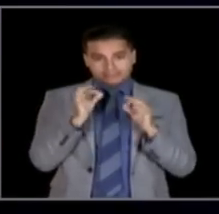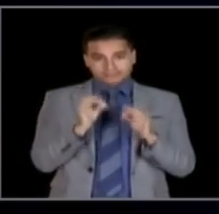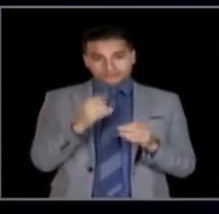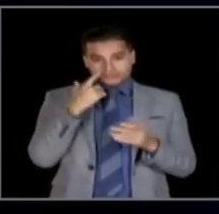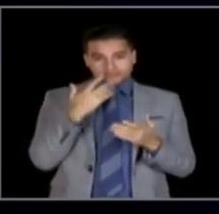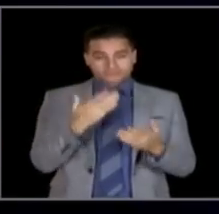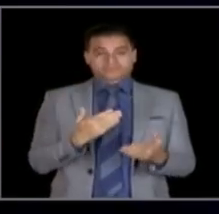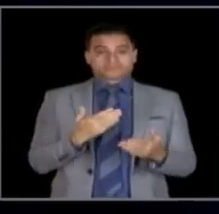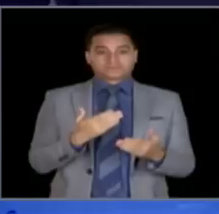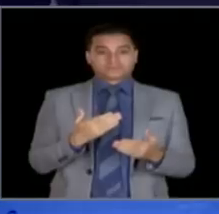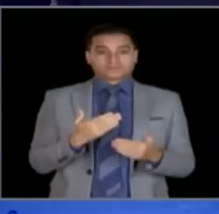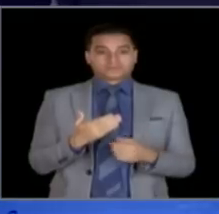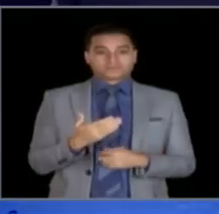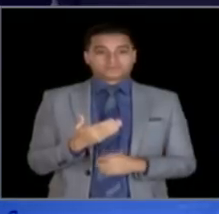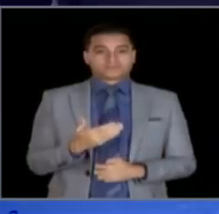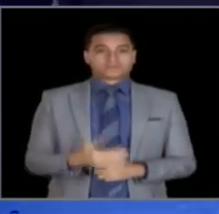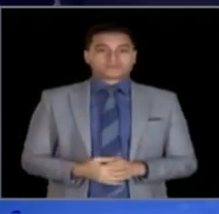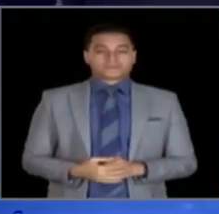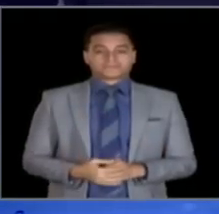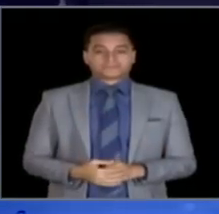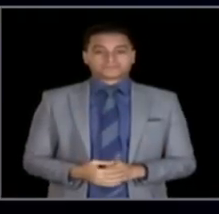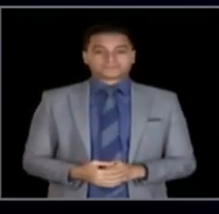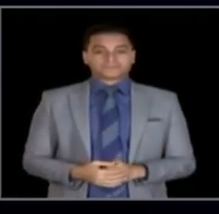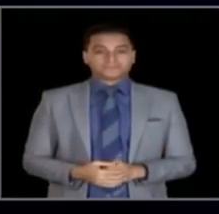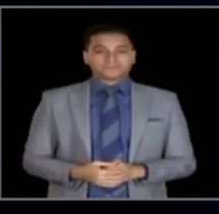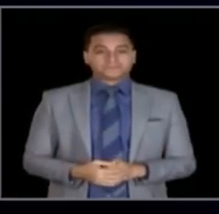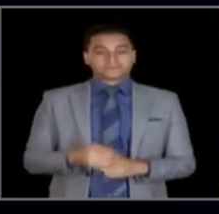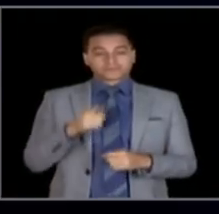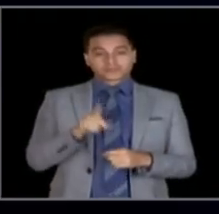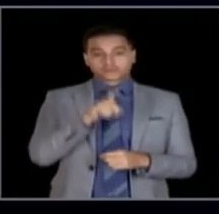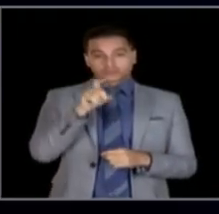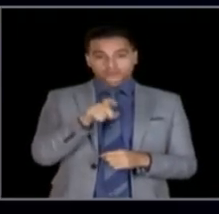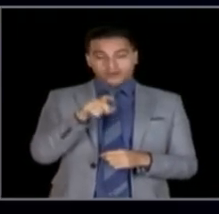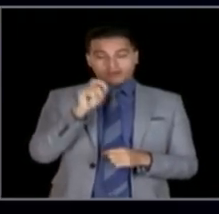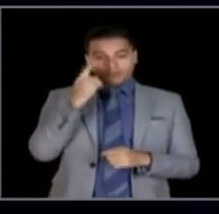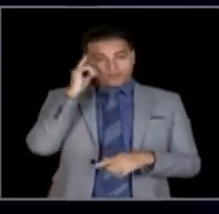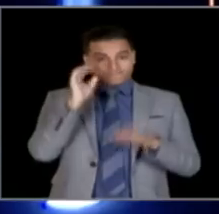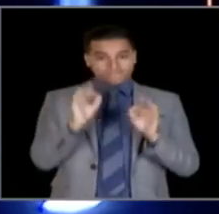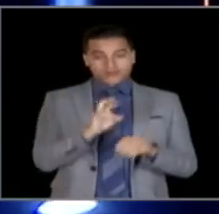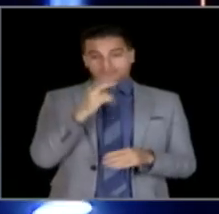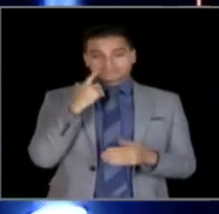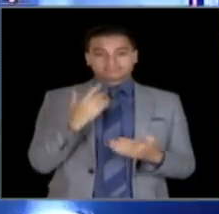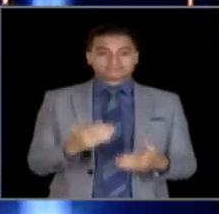على رأي أحمد سعيد سهل ممتنع. سهل ممتنع. سرعة البديهة، والسؤال هو